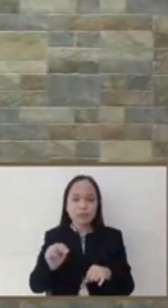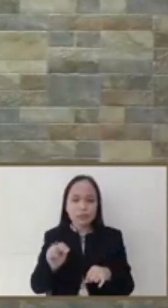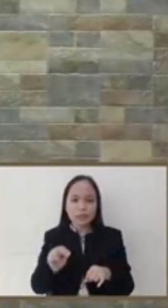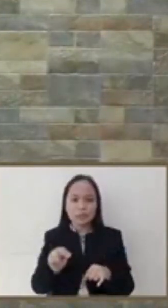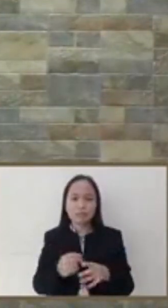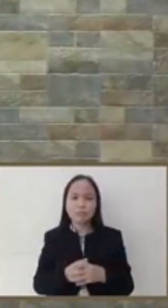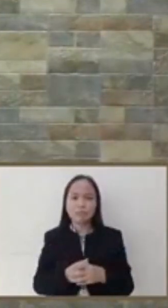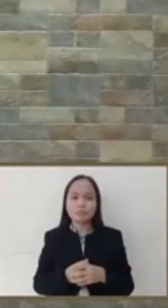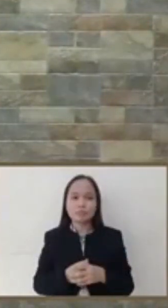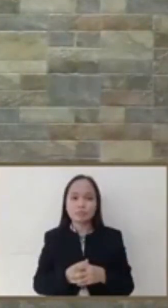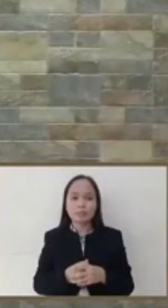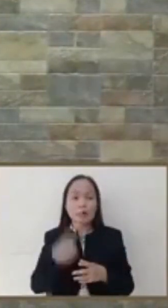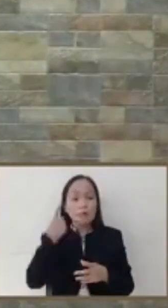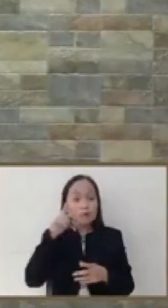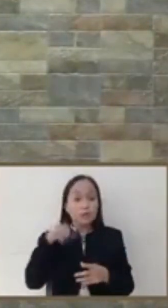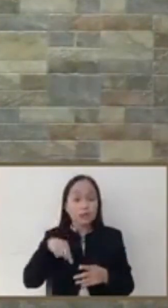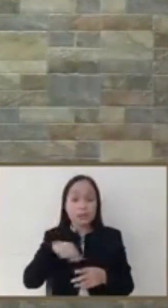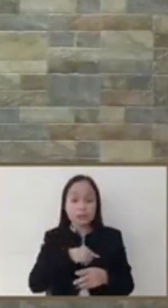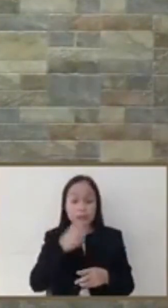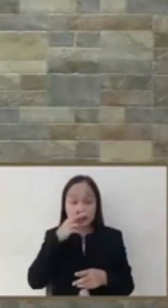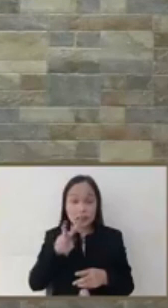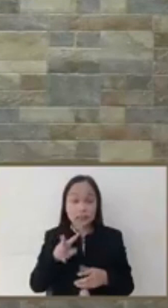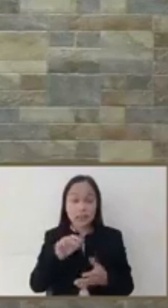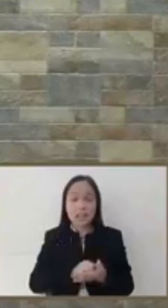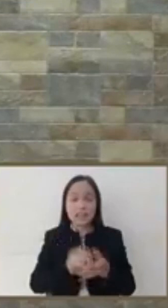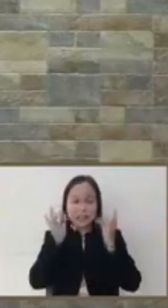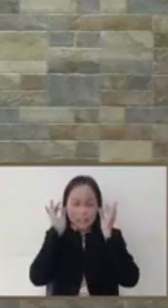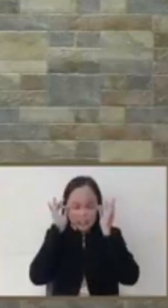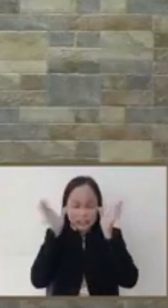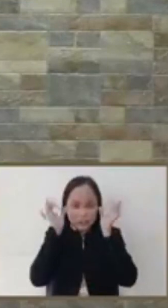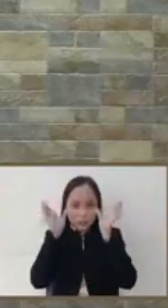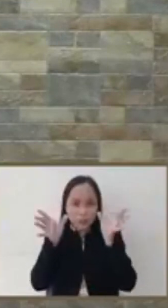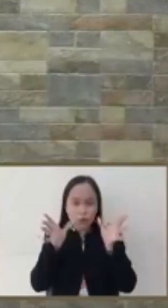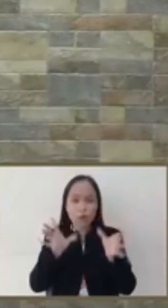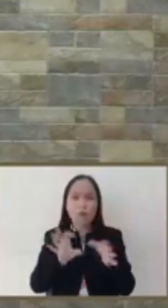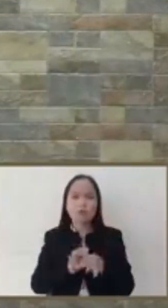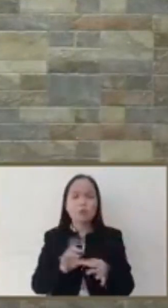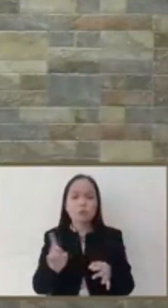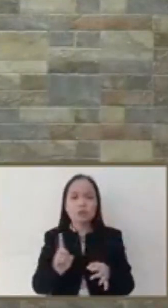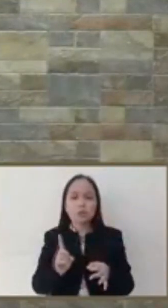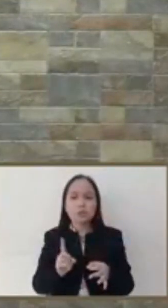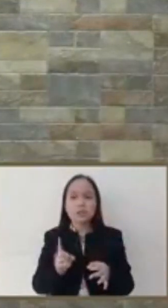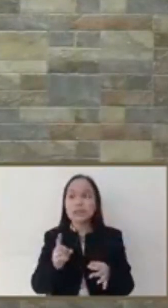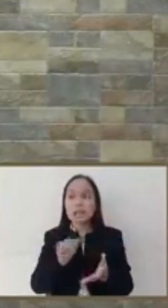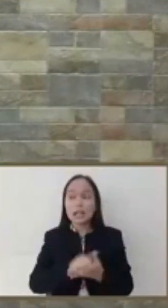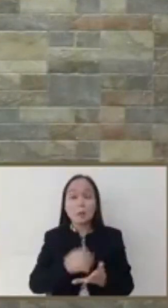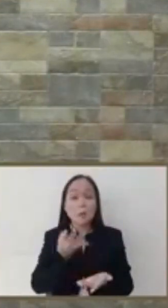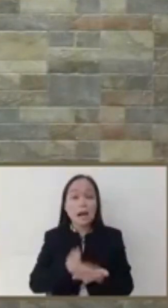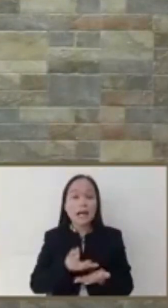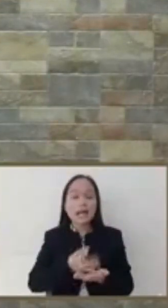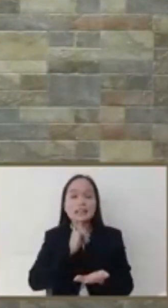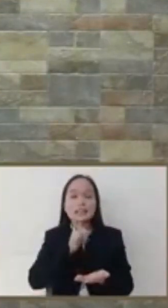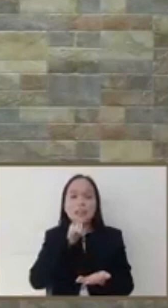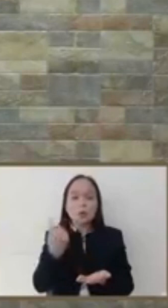po natin para makita po natin na ang kadelikaduhan pala rito, ang danger dito ay hindi lamang po yung pera ang